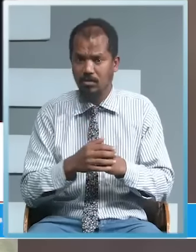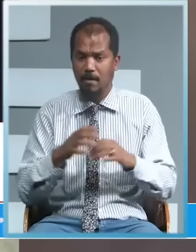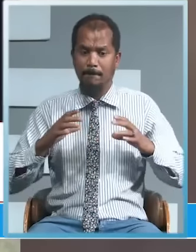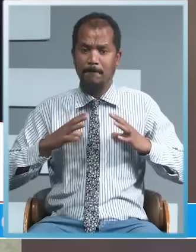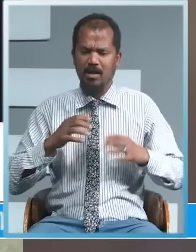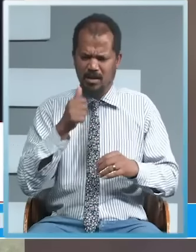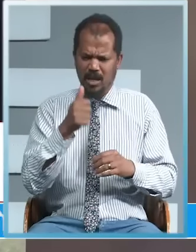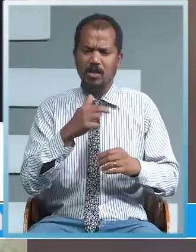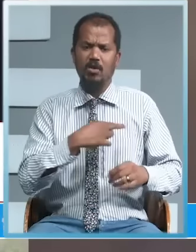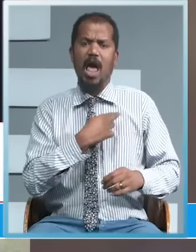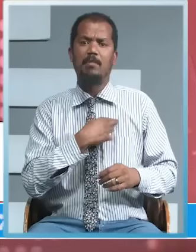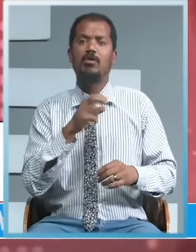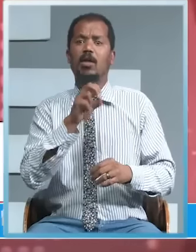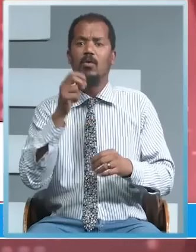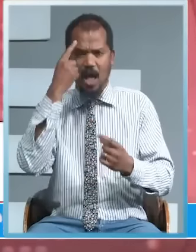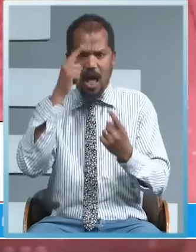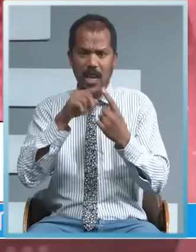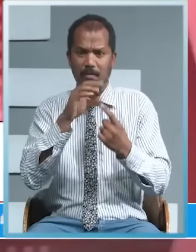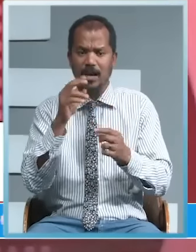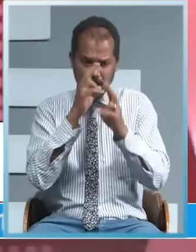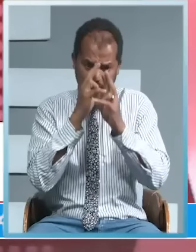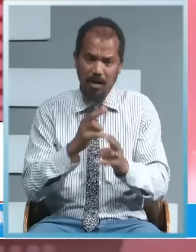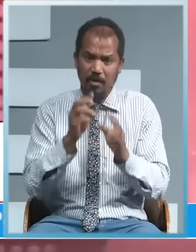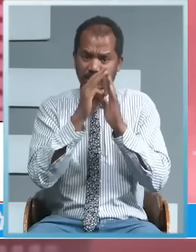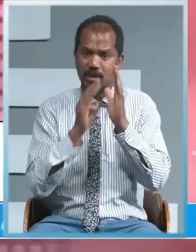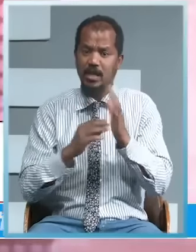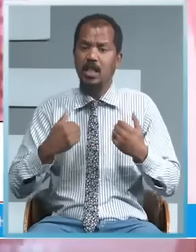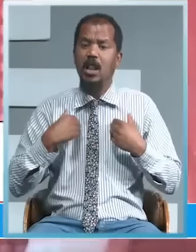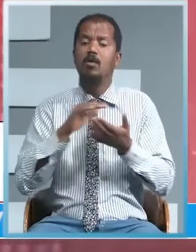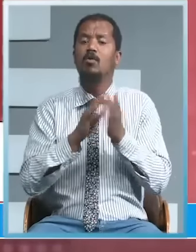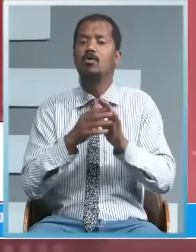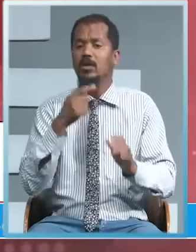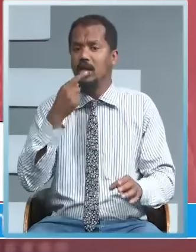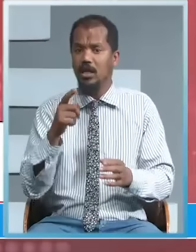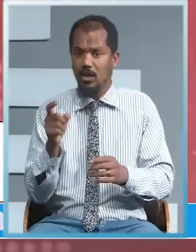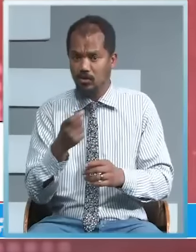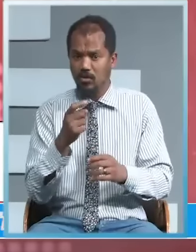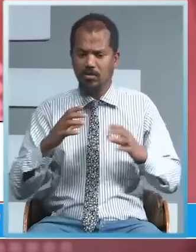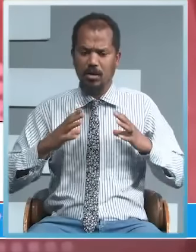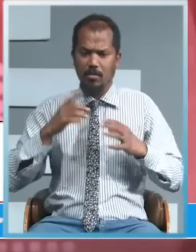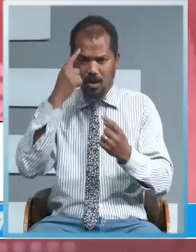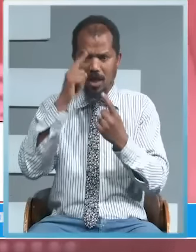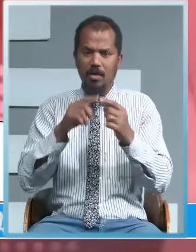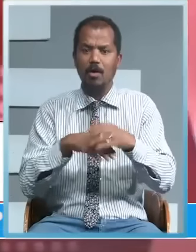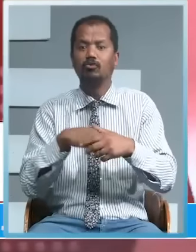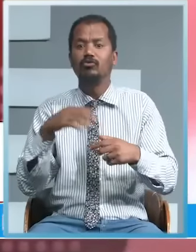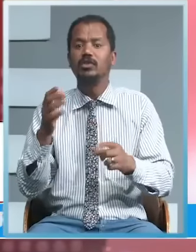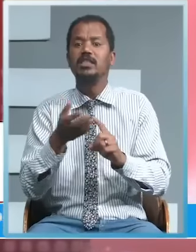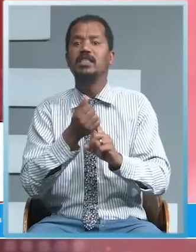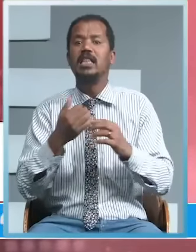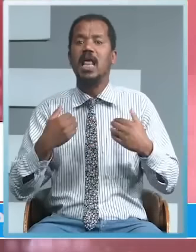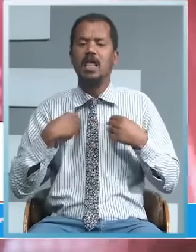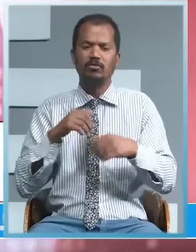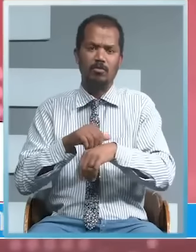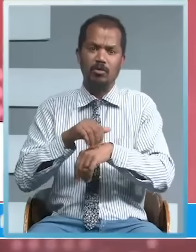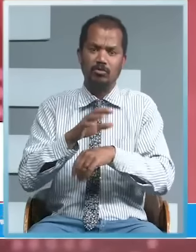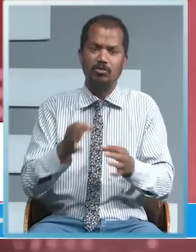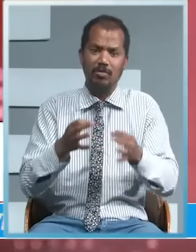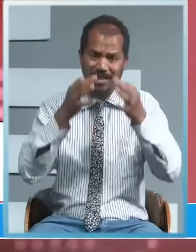በዓሉ የራሱ ሃይማኖታዊ ዓላማና የአከባበር ስነስርዓት ያለው መሆኑ የተነሳ ሲሆን ከበዓሉ ዓላማ ውጪ የሆኑ ይዘት ያላቸው